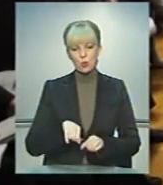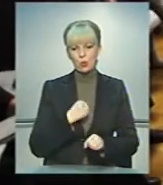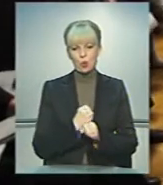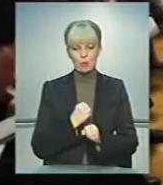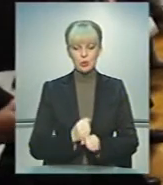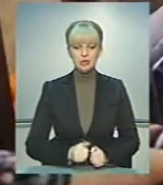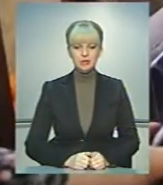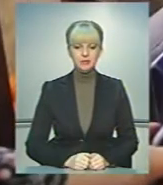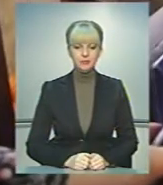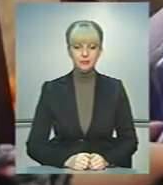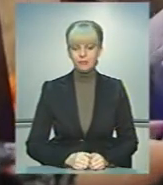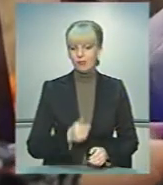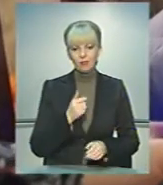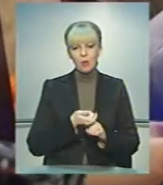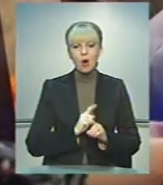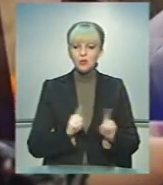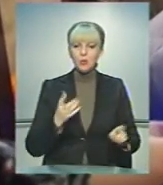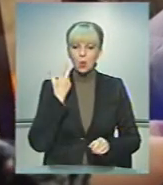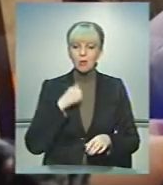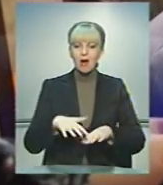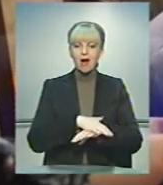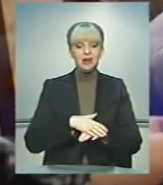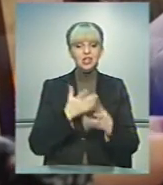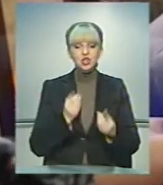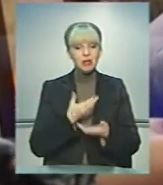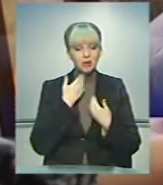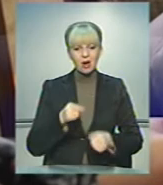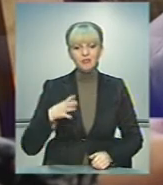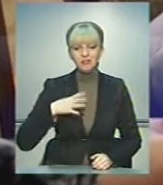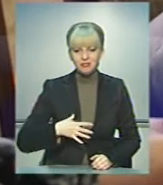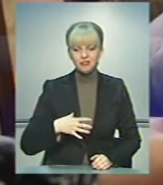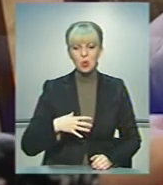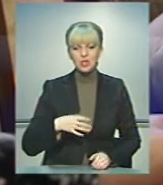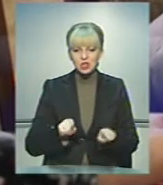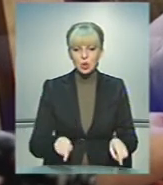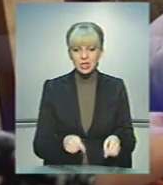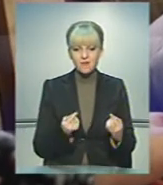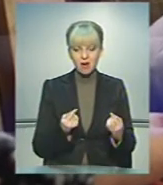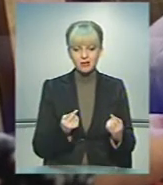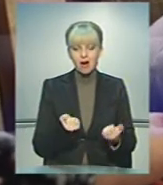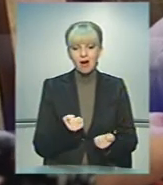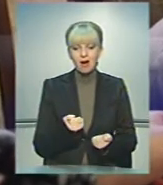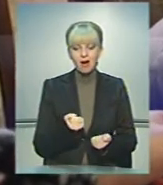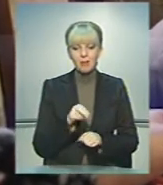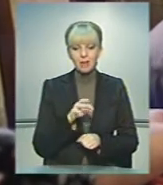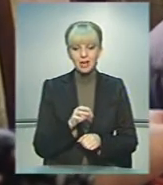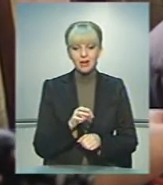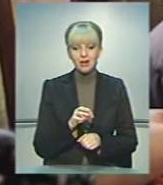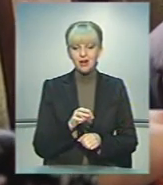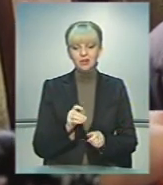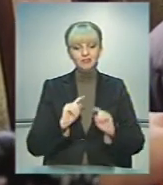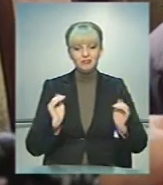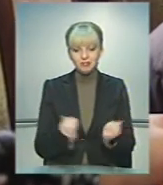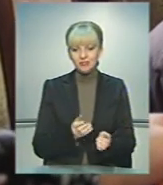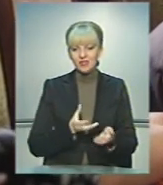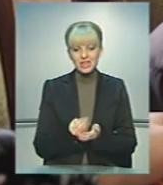роботі. Дуже. Особливо, коли ринку ще немає, його приходиться створювати. А при обмеженому